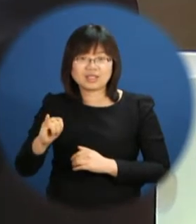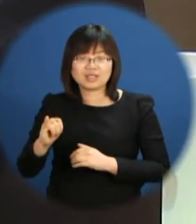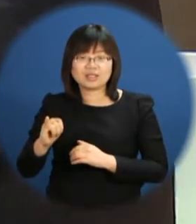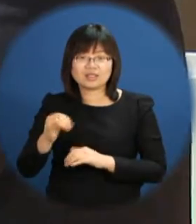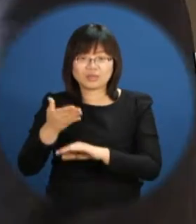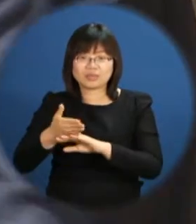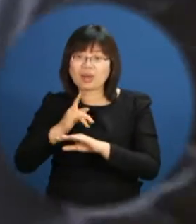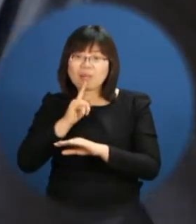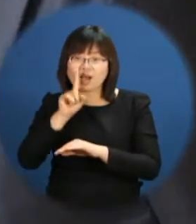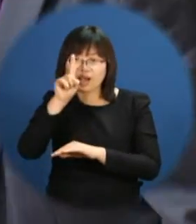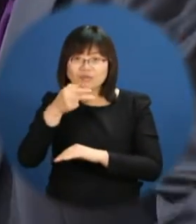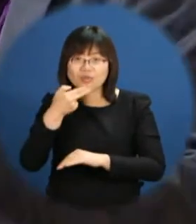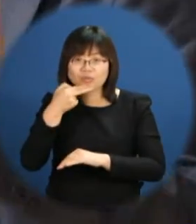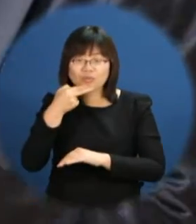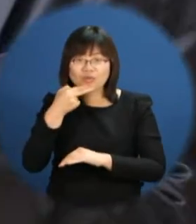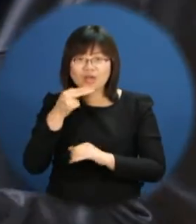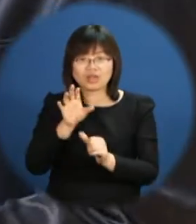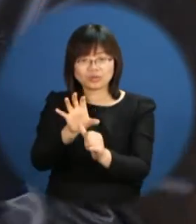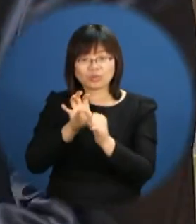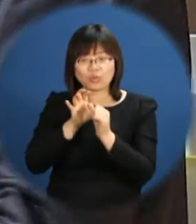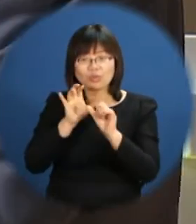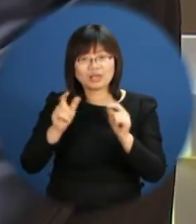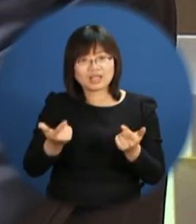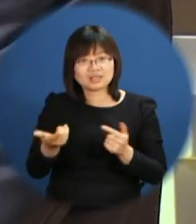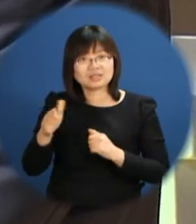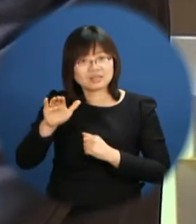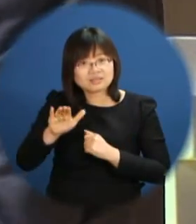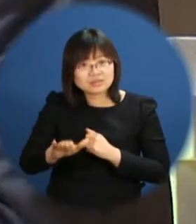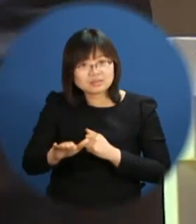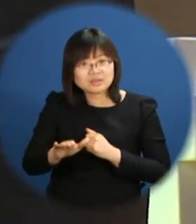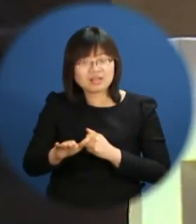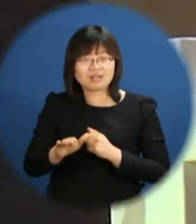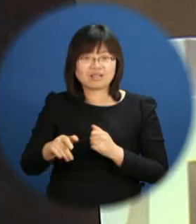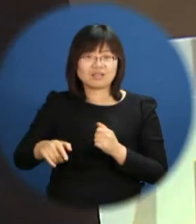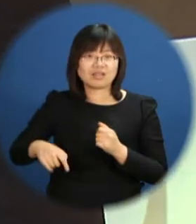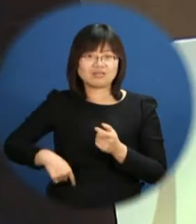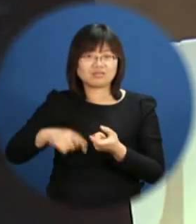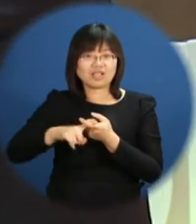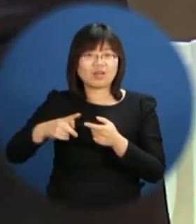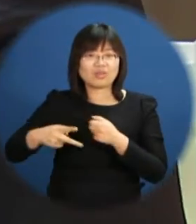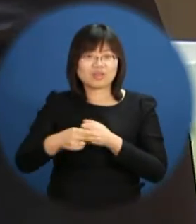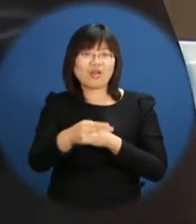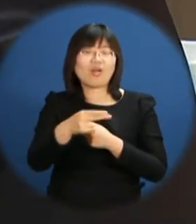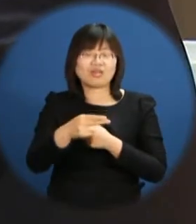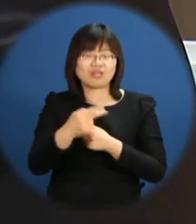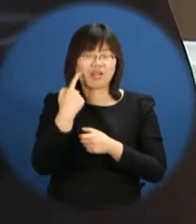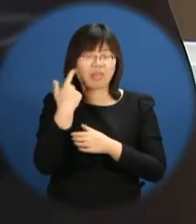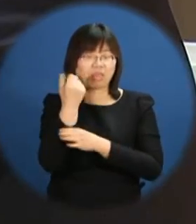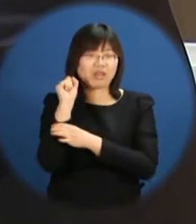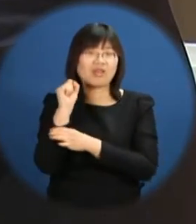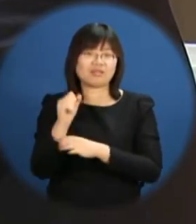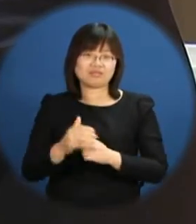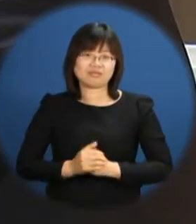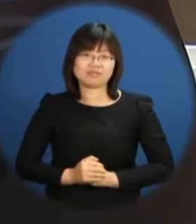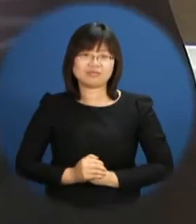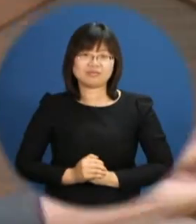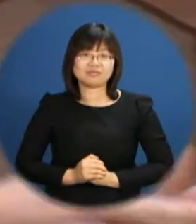이렇게 뭐죠 용은 아니지만 좀 정 떨어지게 했던 건 4